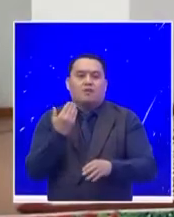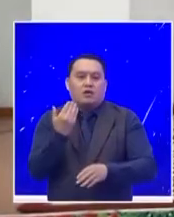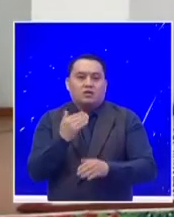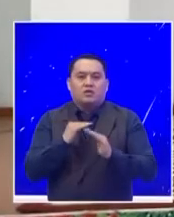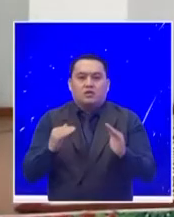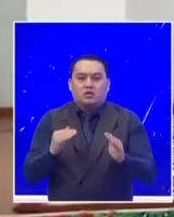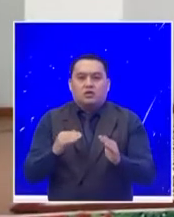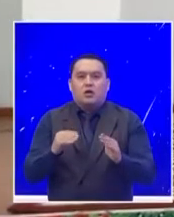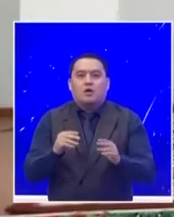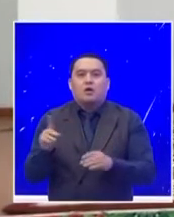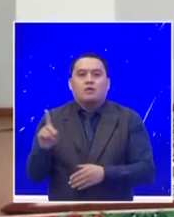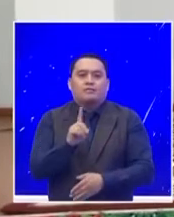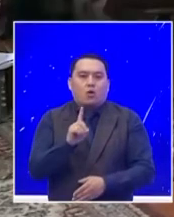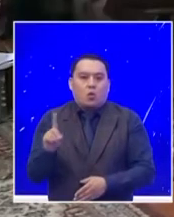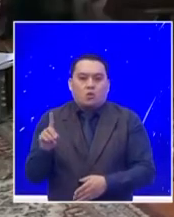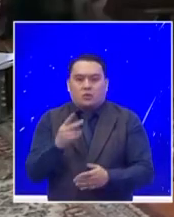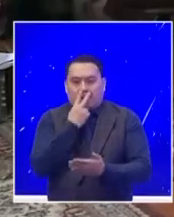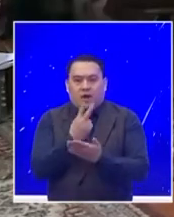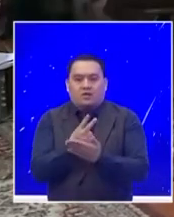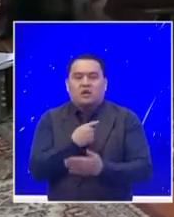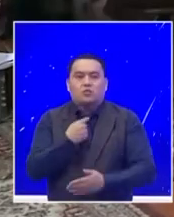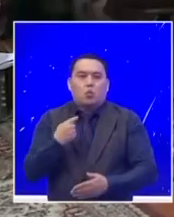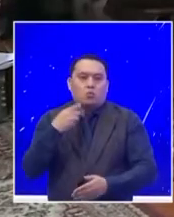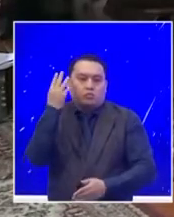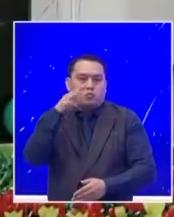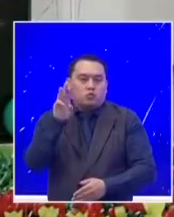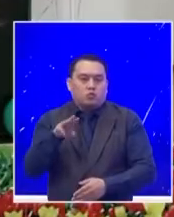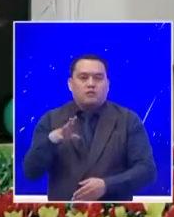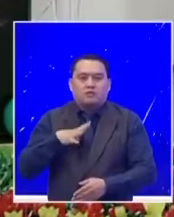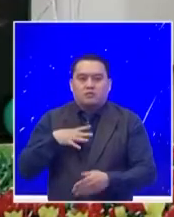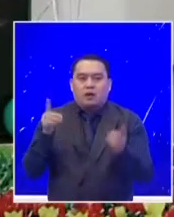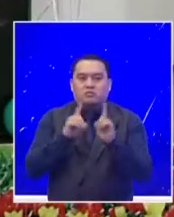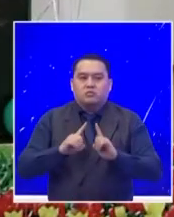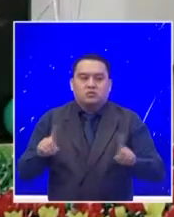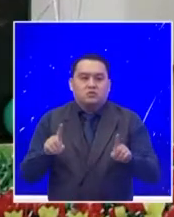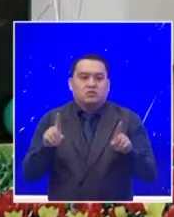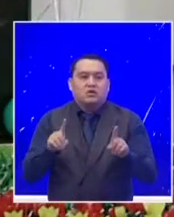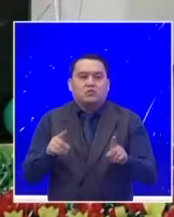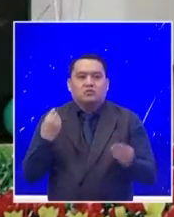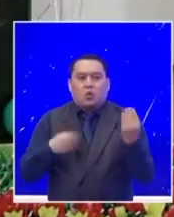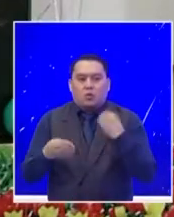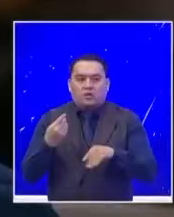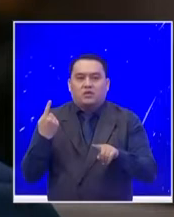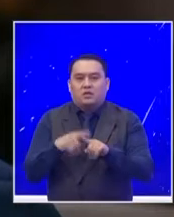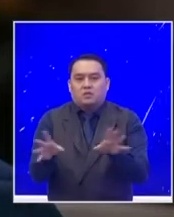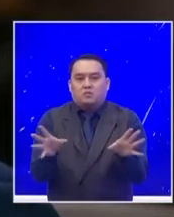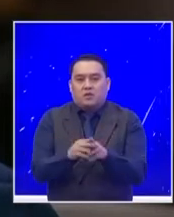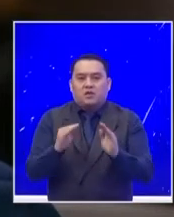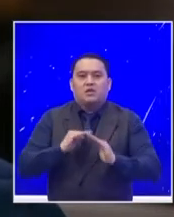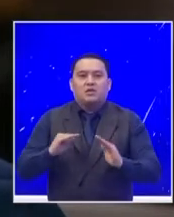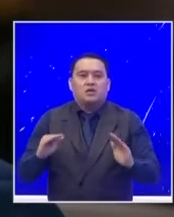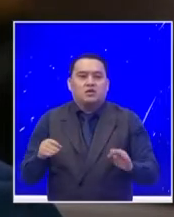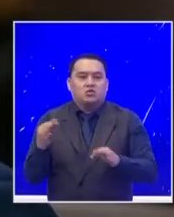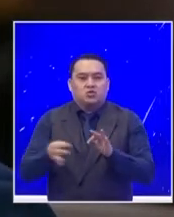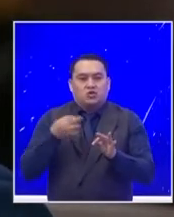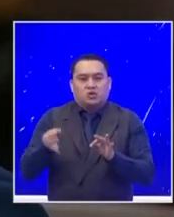дети устроили им небольшой концерт и дефиле. Показ мод отличился необычным выбором стиля. Учитель предмета технологии вместе с детьми из интерната